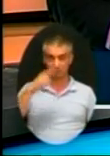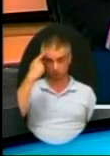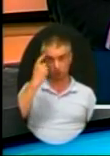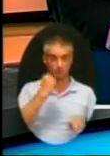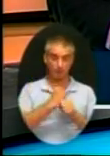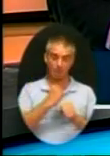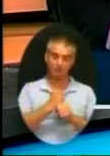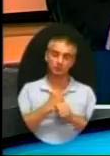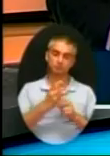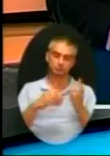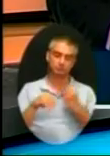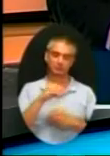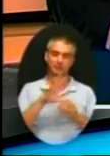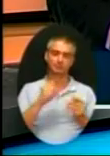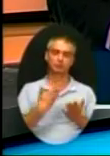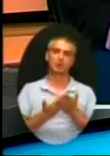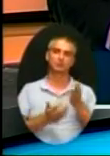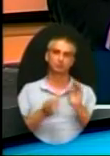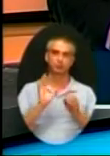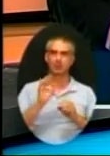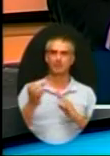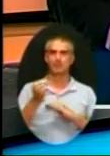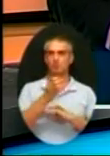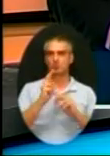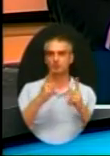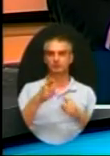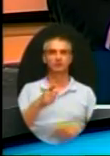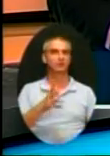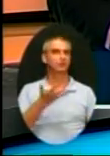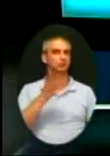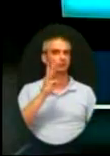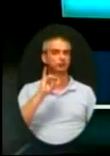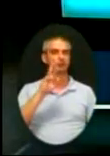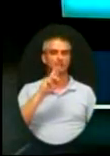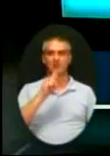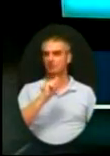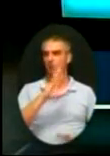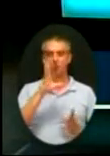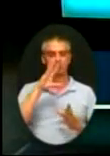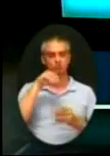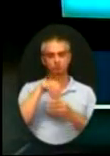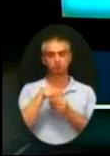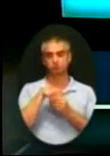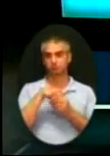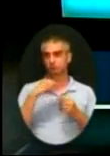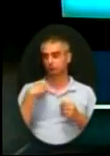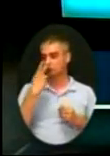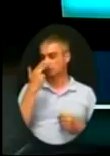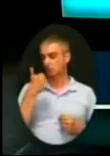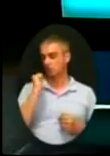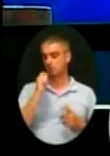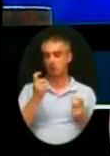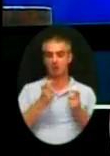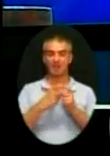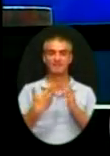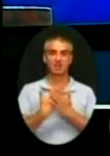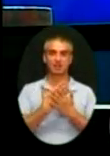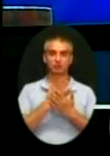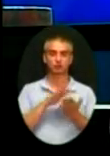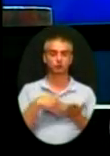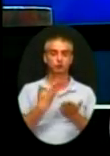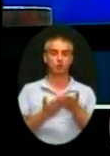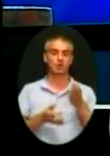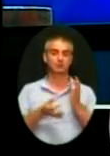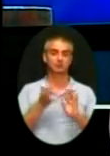שיודעים לעבוד, מסתדרים עם יועץ משפטי גם שממונה בצורה הזאת. שירית, ואולי הכל מגולם במה שראינו אתמול בחברת החדשות, את